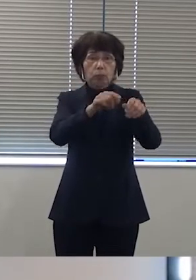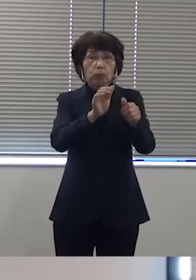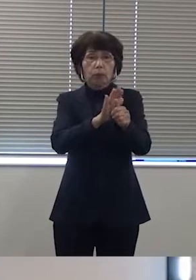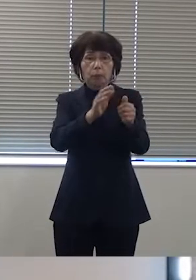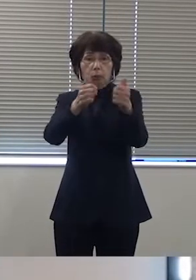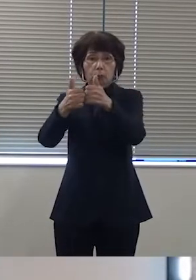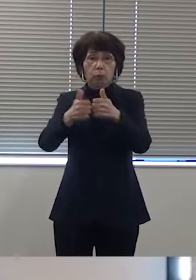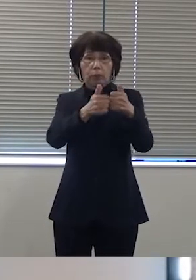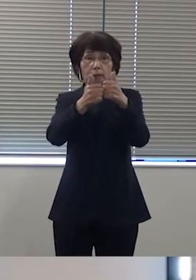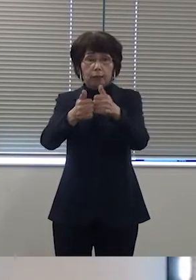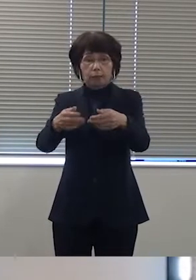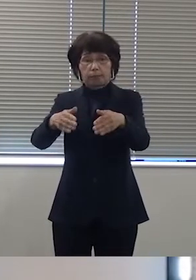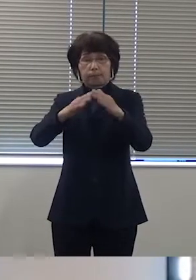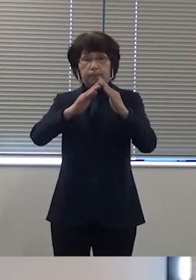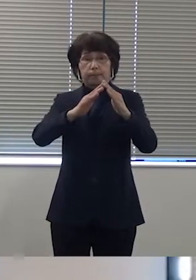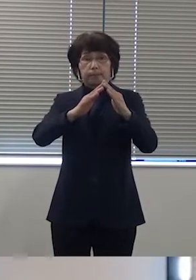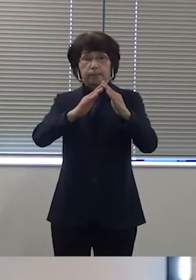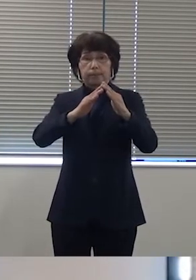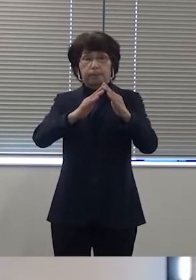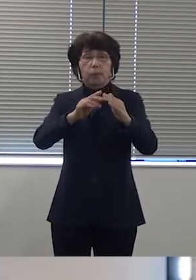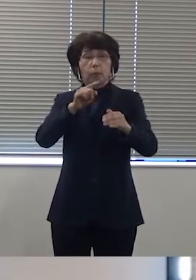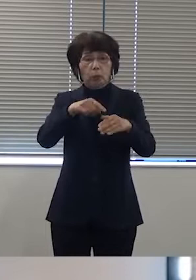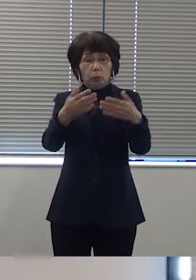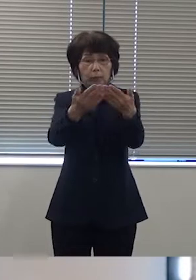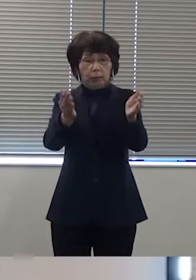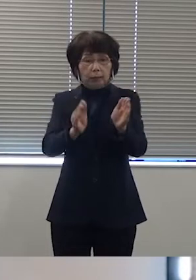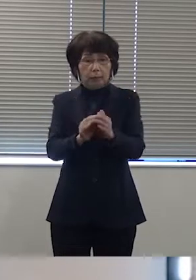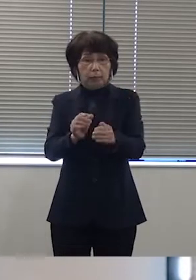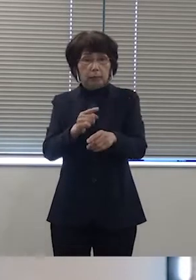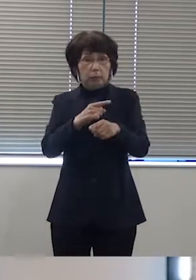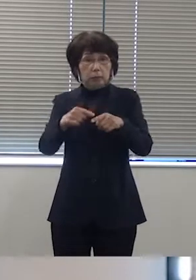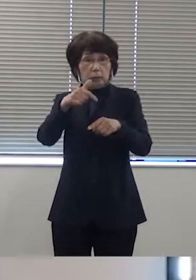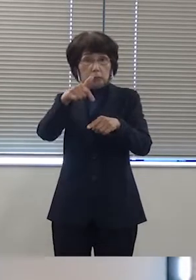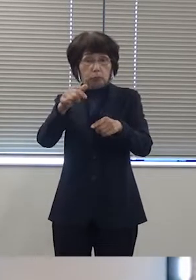当団体に対し費用の一部を補助するものでございます。